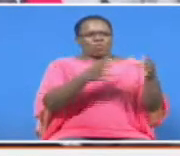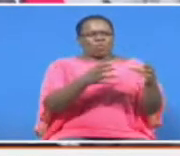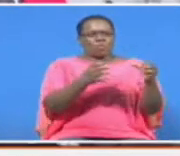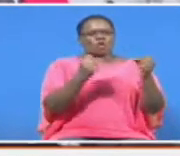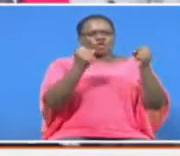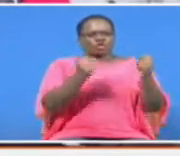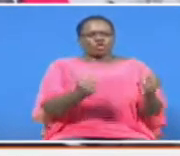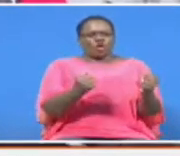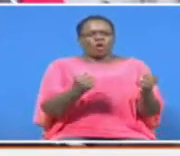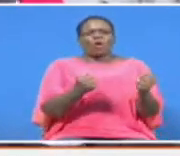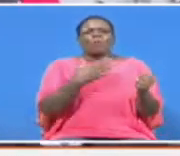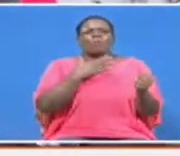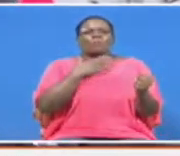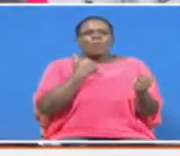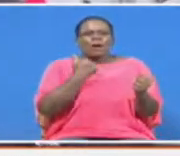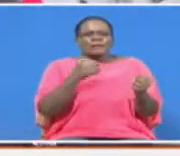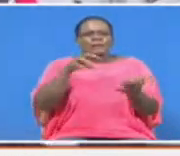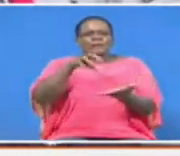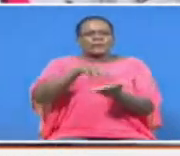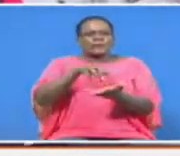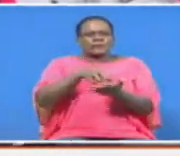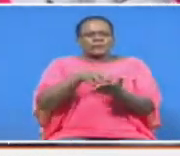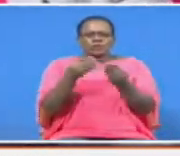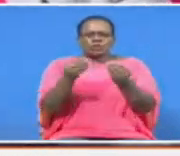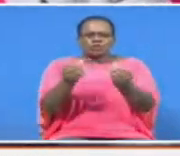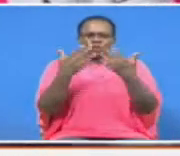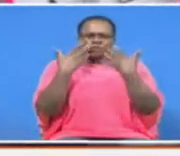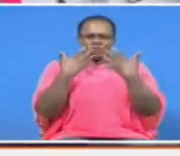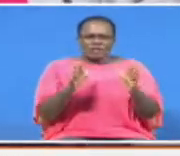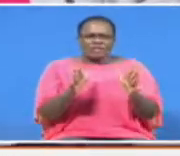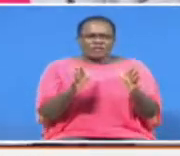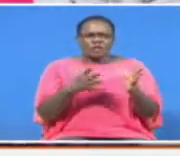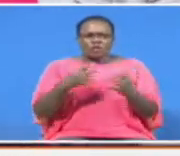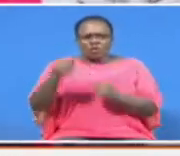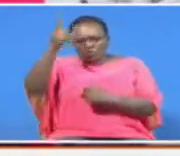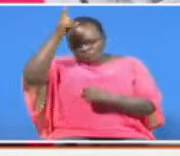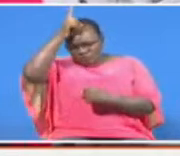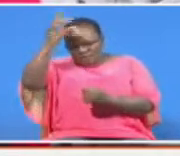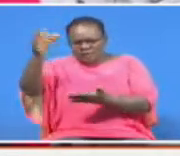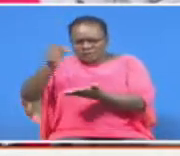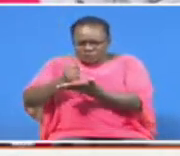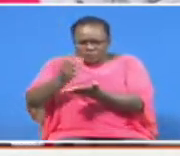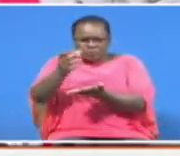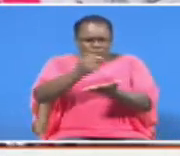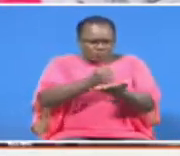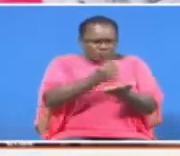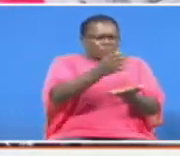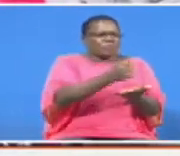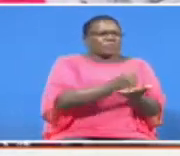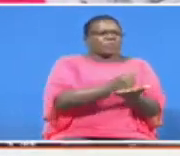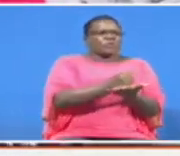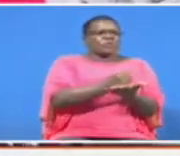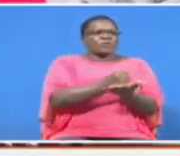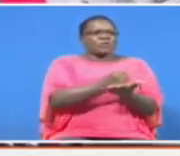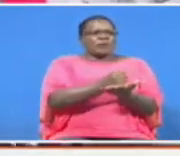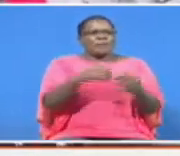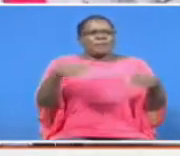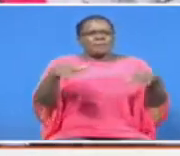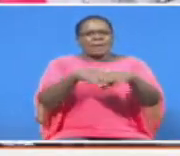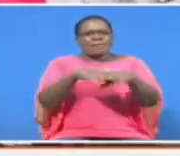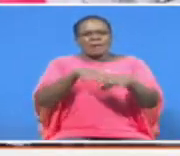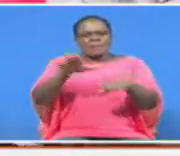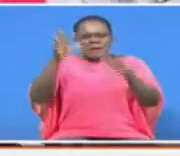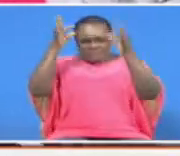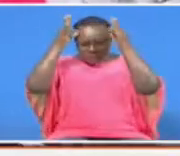Na tunaomba sana zile kesi ziko zikiisha, tutaingia mashinani tufanye recruitment, tuende NDC, ambao wanachama waamue